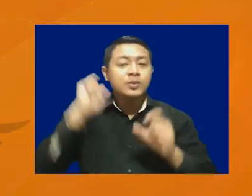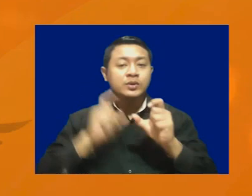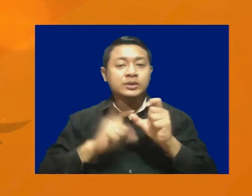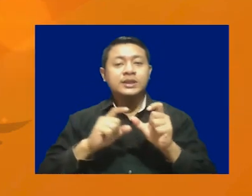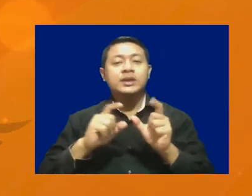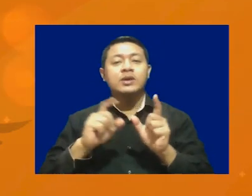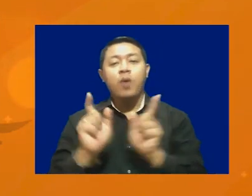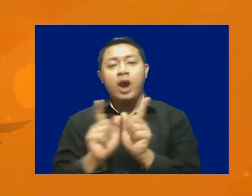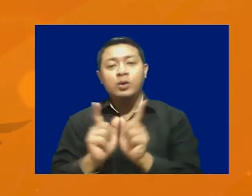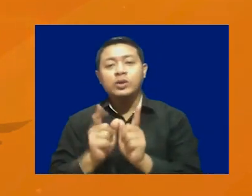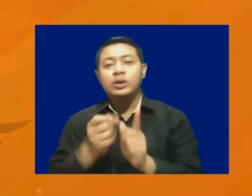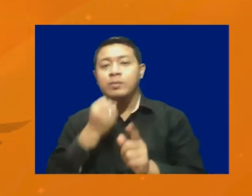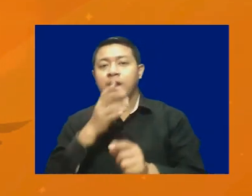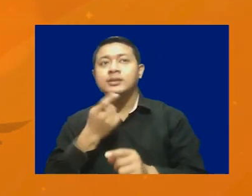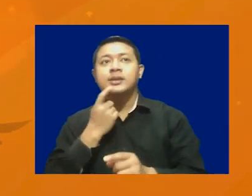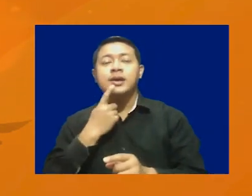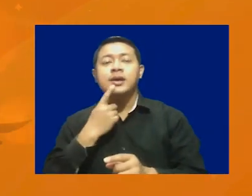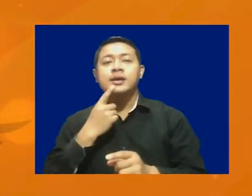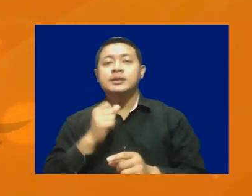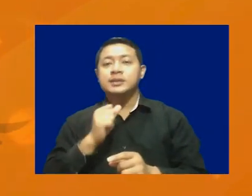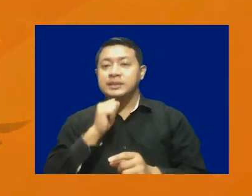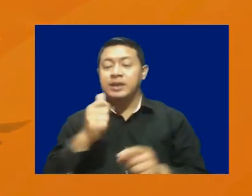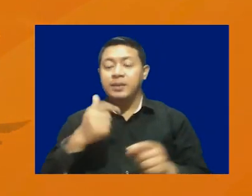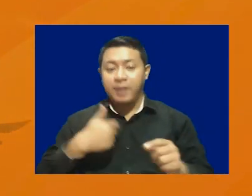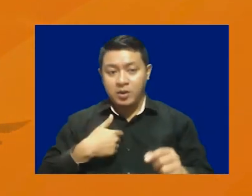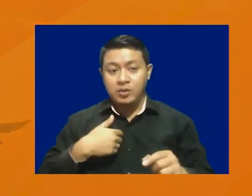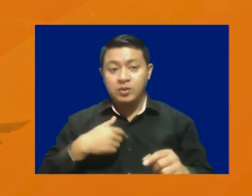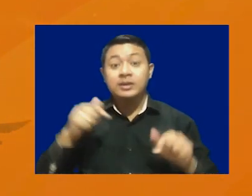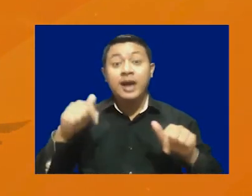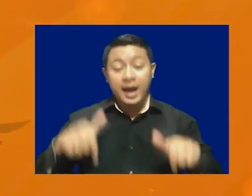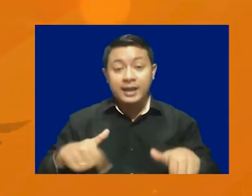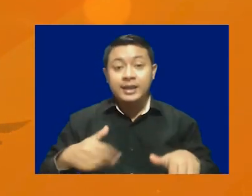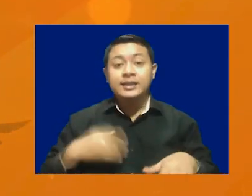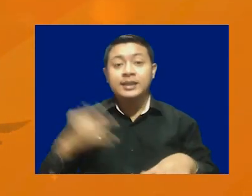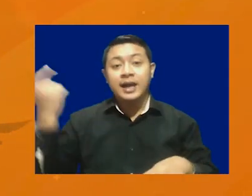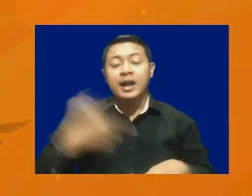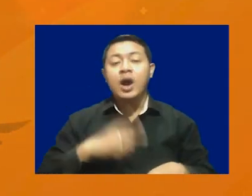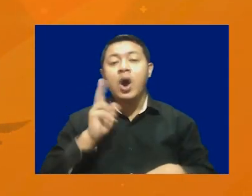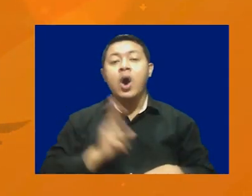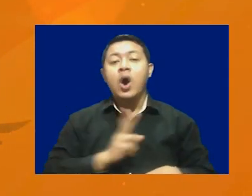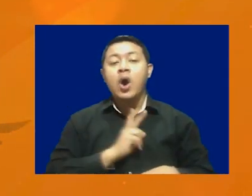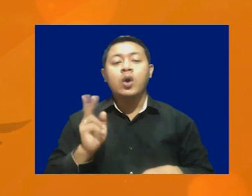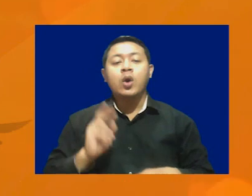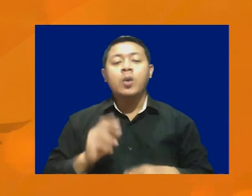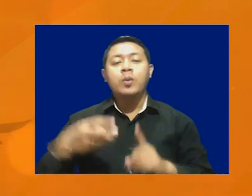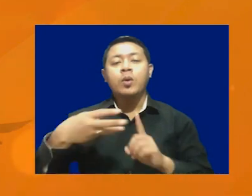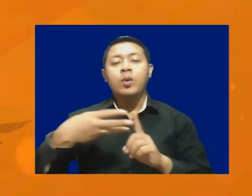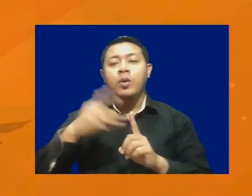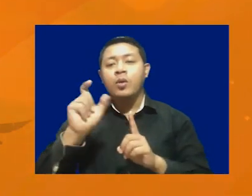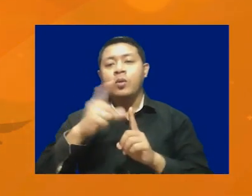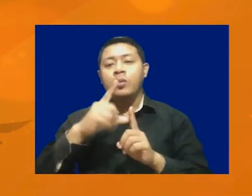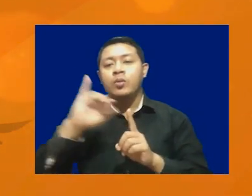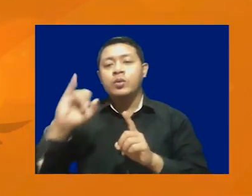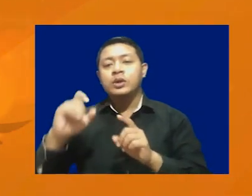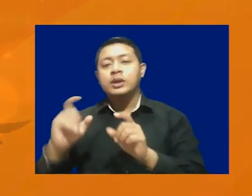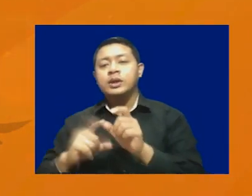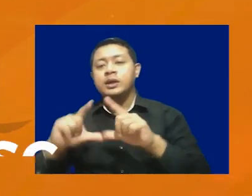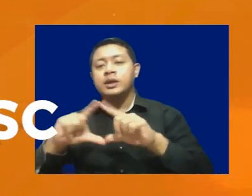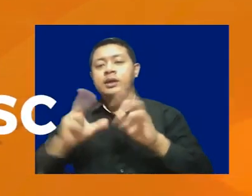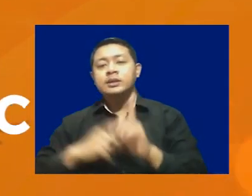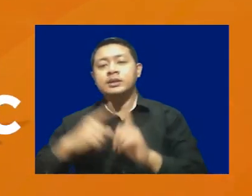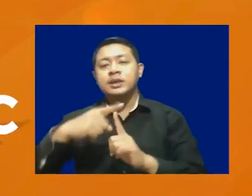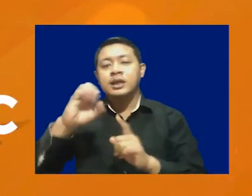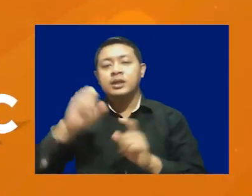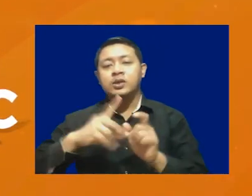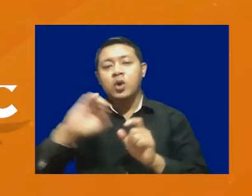membahas tentang siapakah aku, hari ini kita sudah kedatangan Romo Budi Santoso yang akan membahas tentang pribadi kita, aku yang